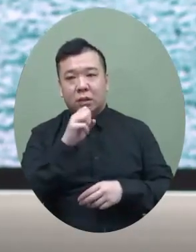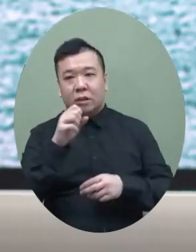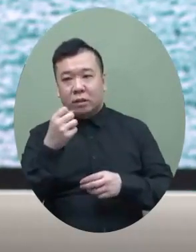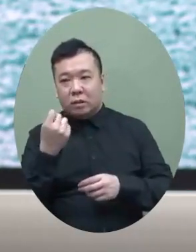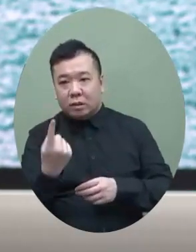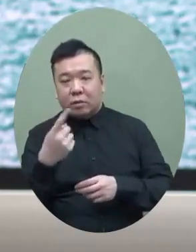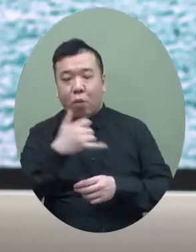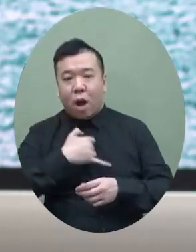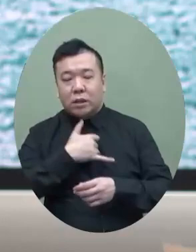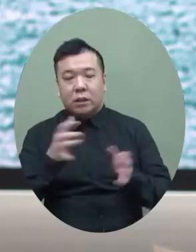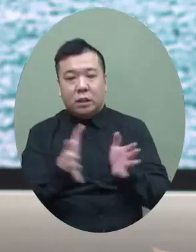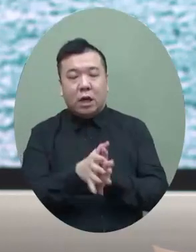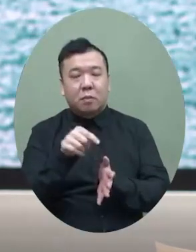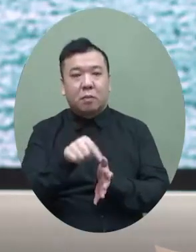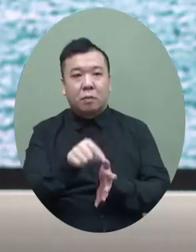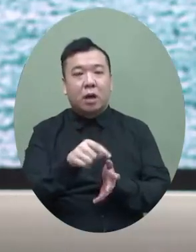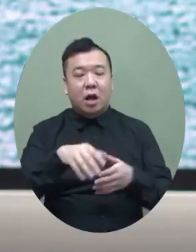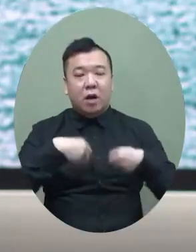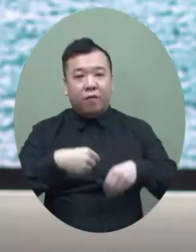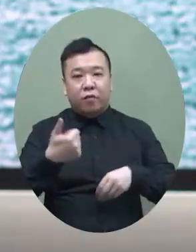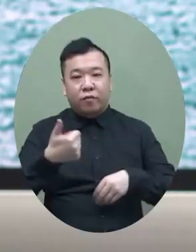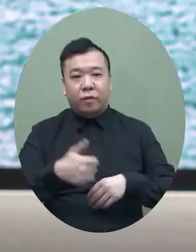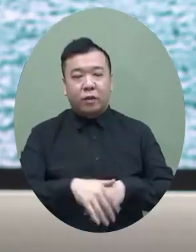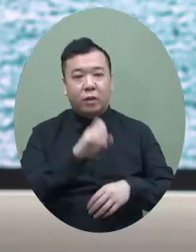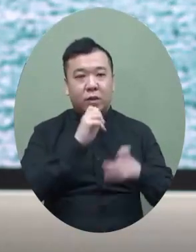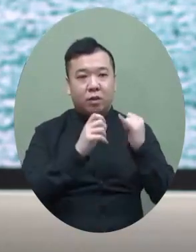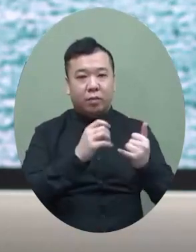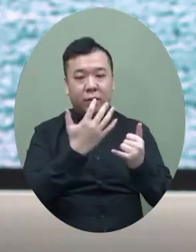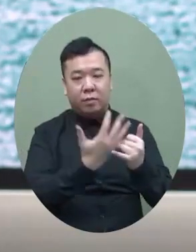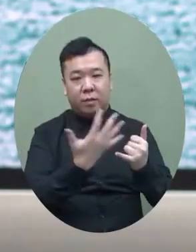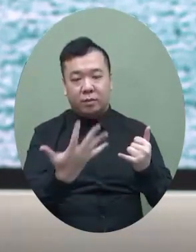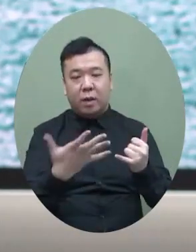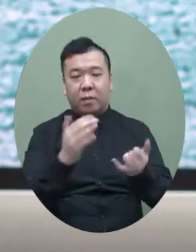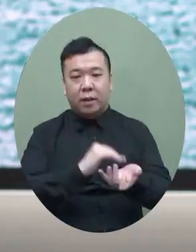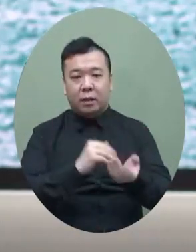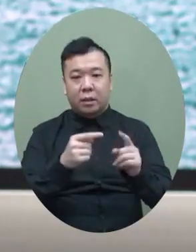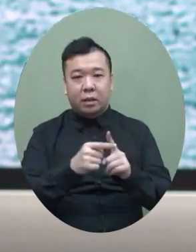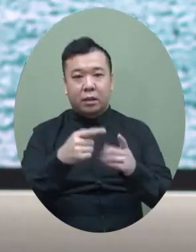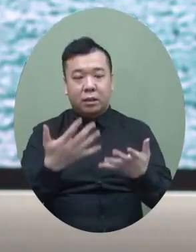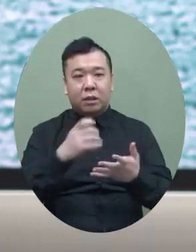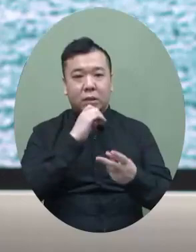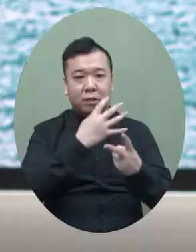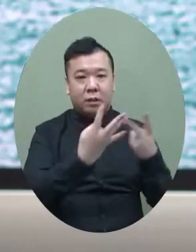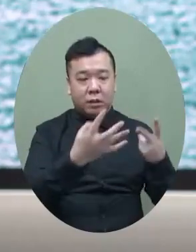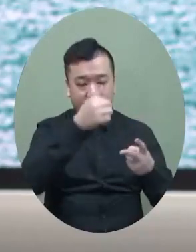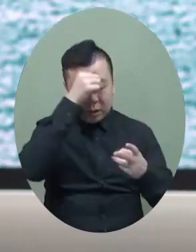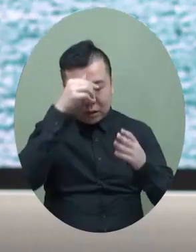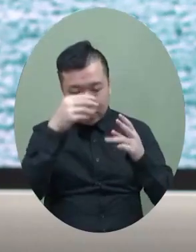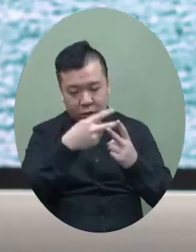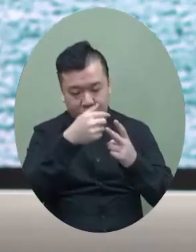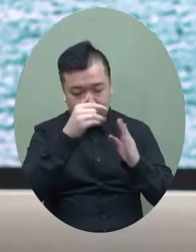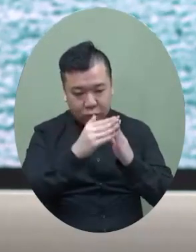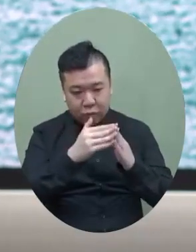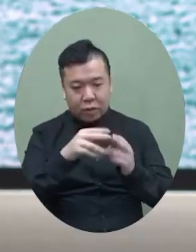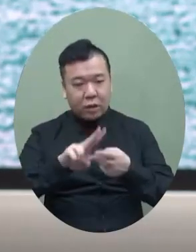病人康復出院。現時有665名的確診病人在22間醫院和亞洲國